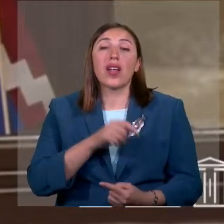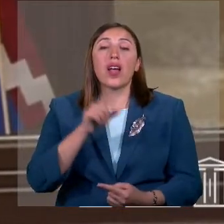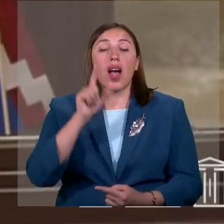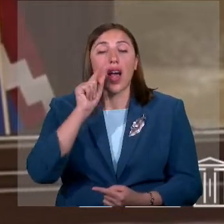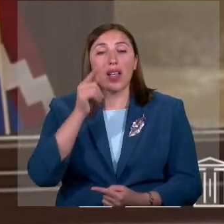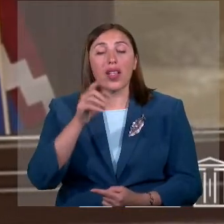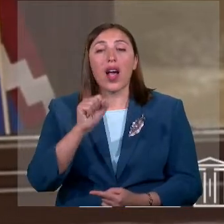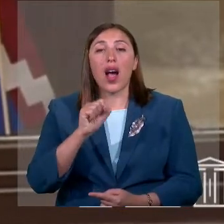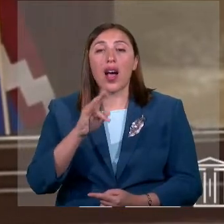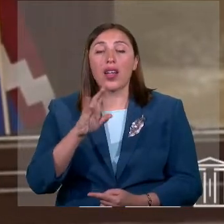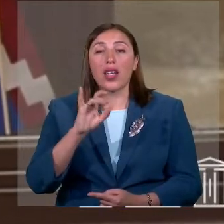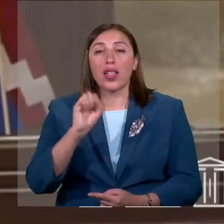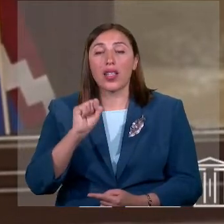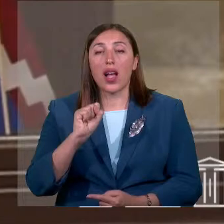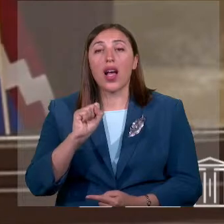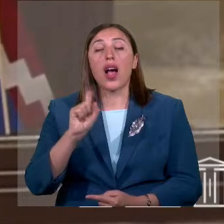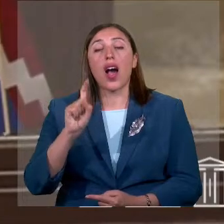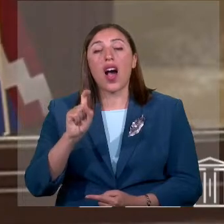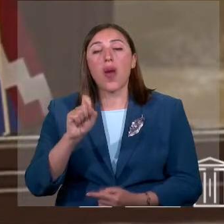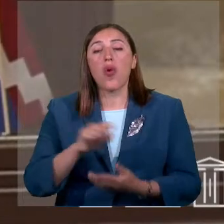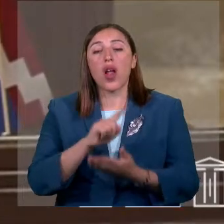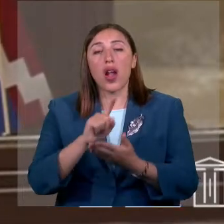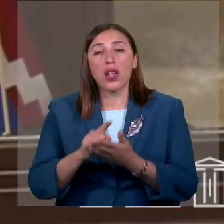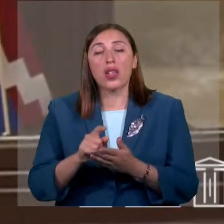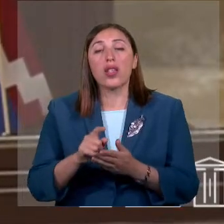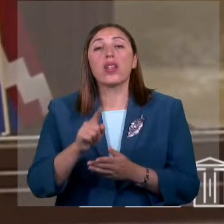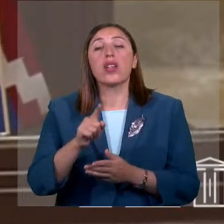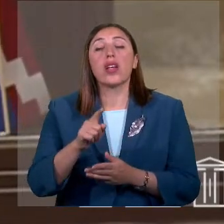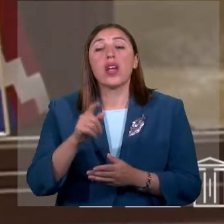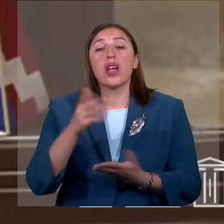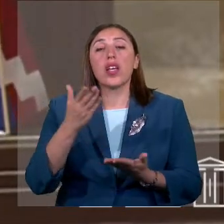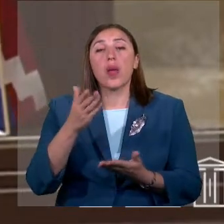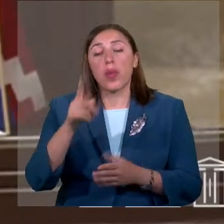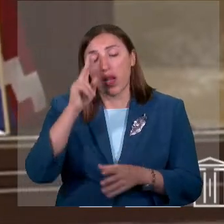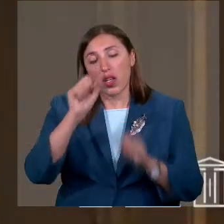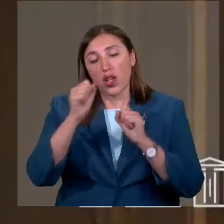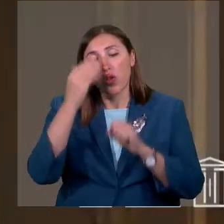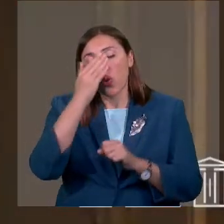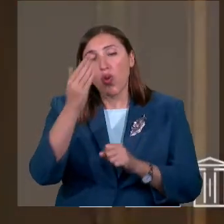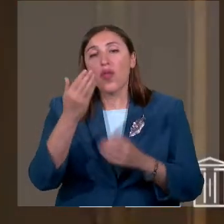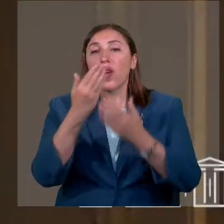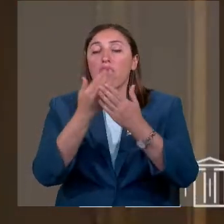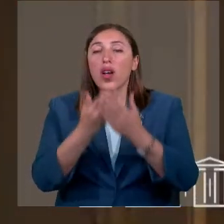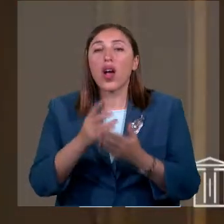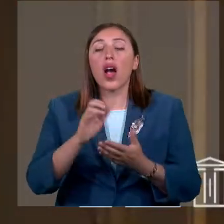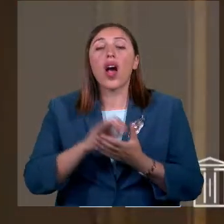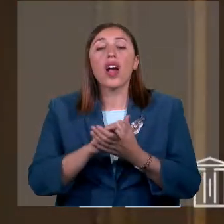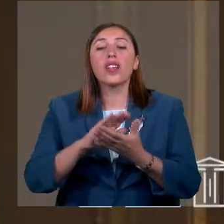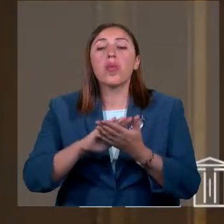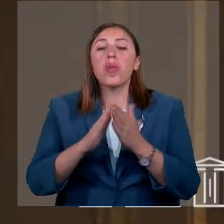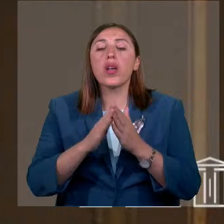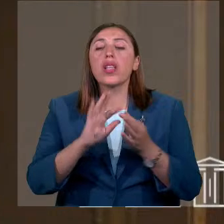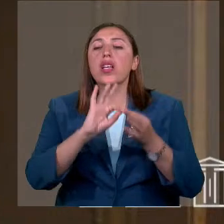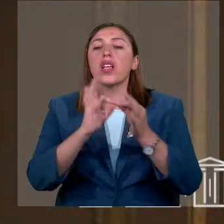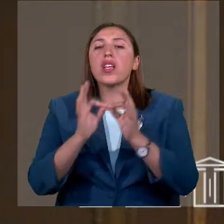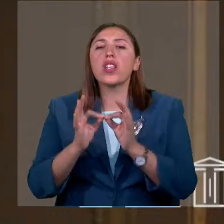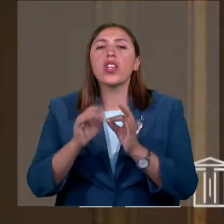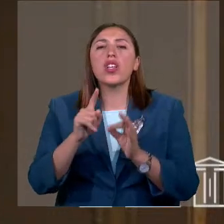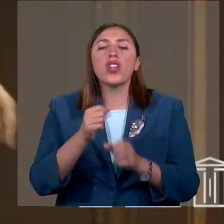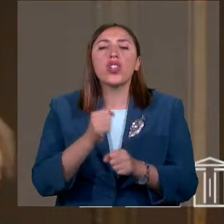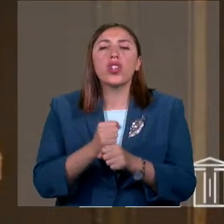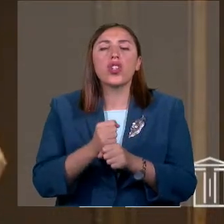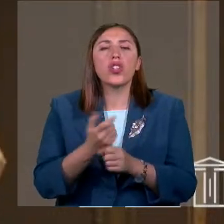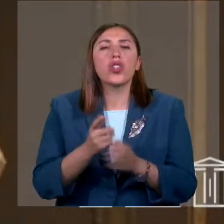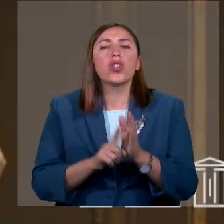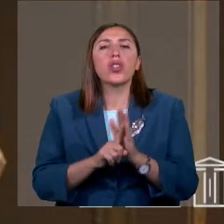պատգամավոր Ագնես Ախամոյանի հարցին, թե երբ է իշխանությունը ժողովրդին ներկայացնելու խաղաղության պայմանագրի այդ ինչ տեքստի վրա են աշխատում, որը